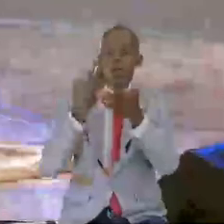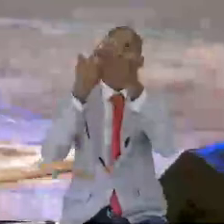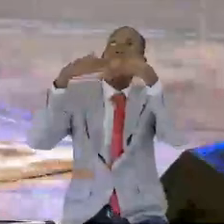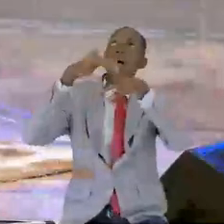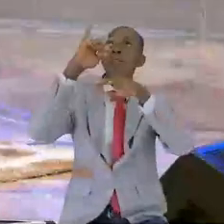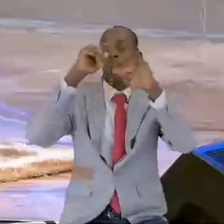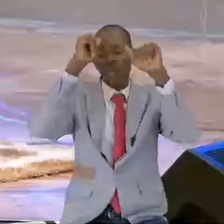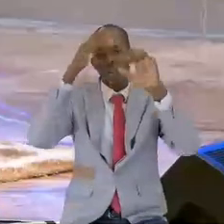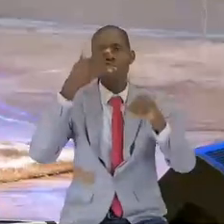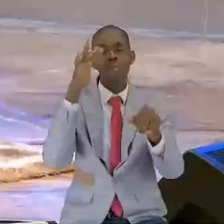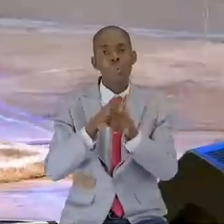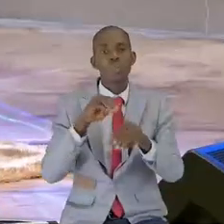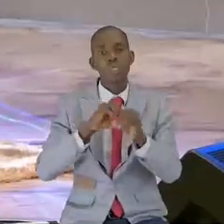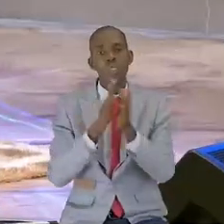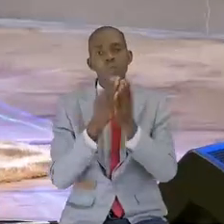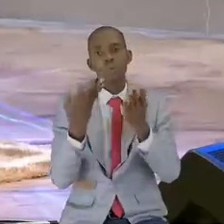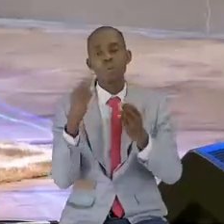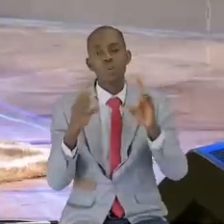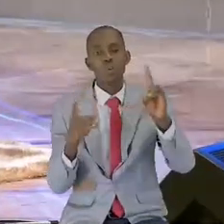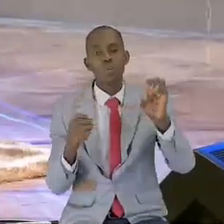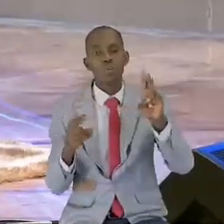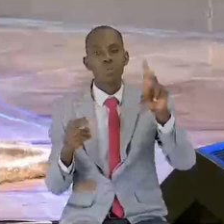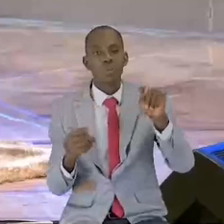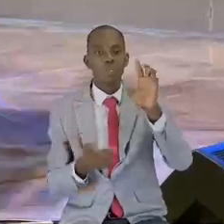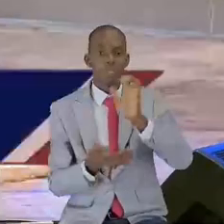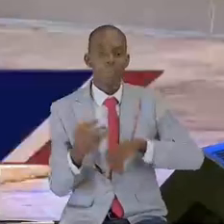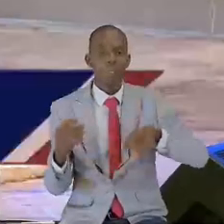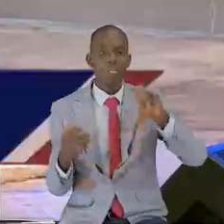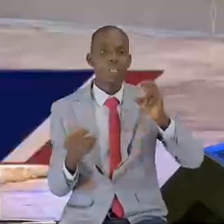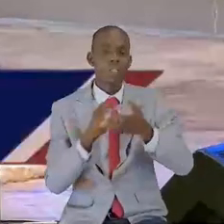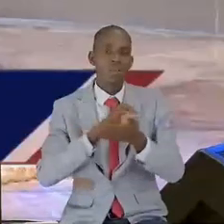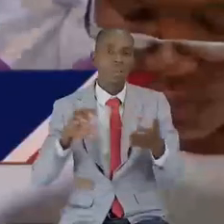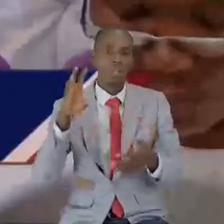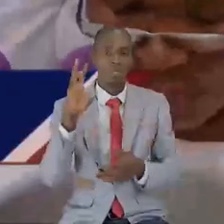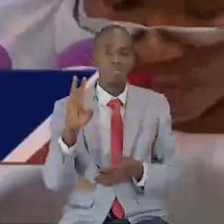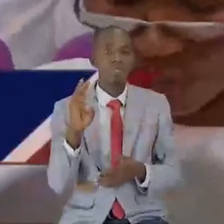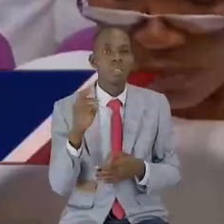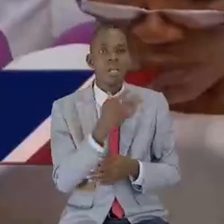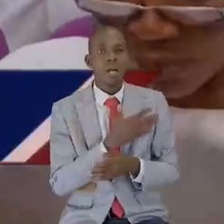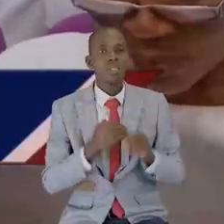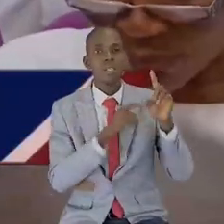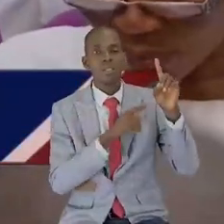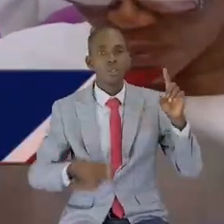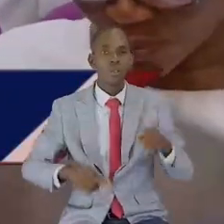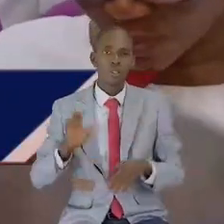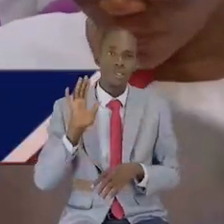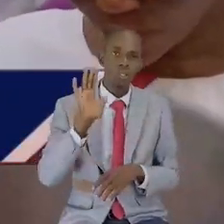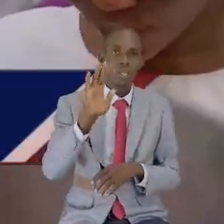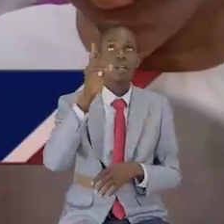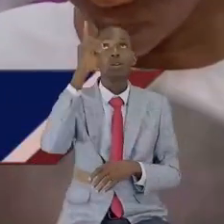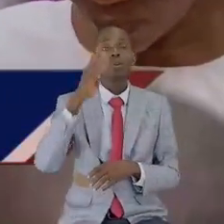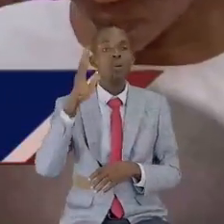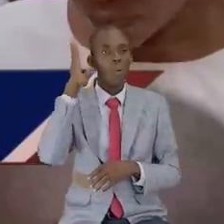promis. Deutéronome chapitre 30, verset 6. Deutéronome chapitre 30, le verset 6. L'Éternel ton